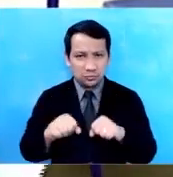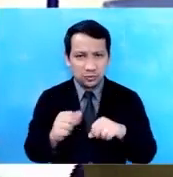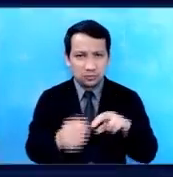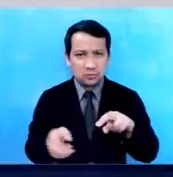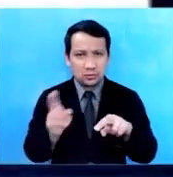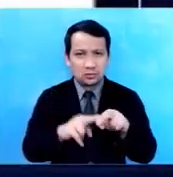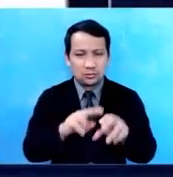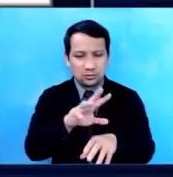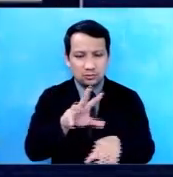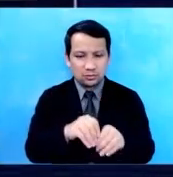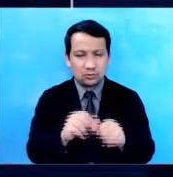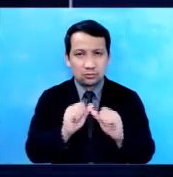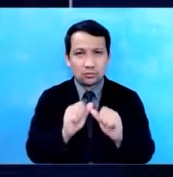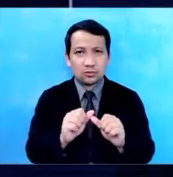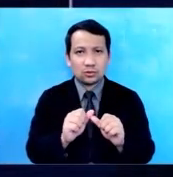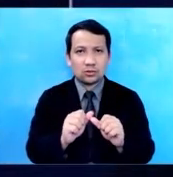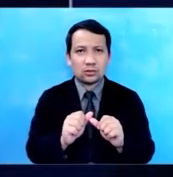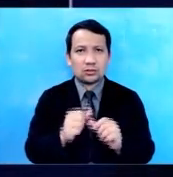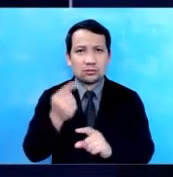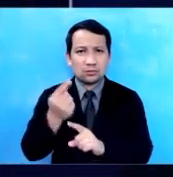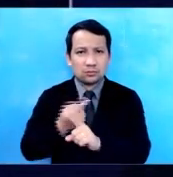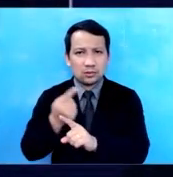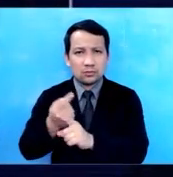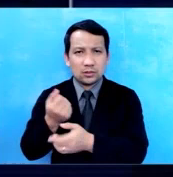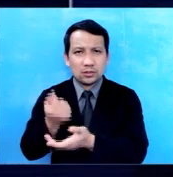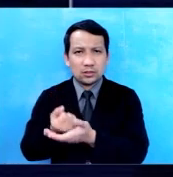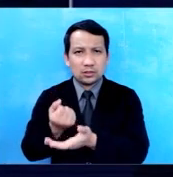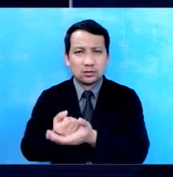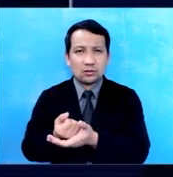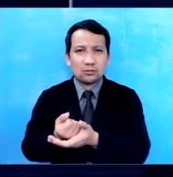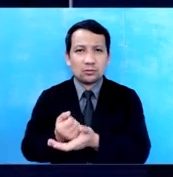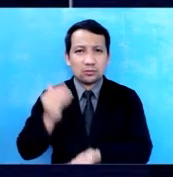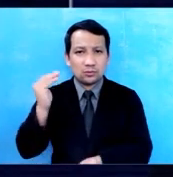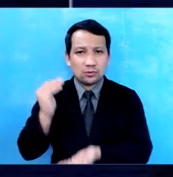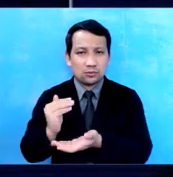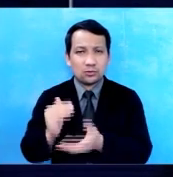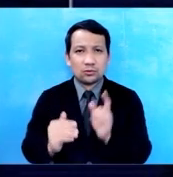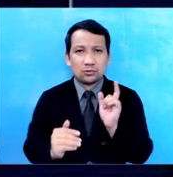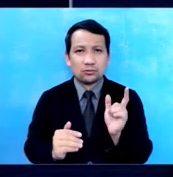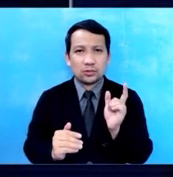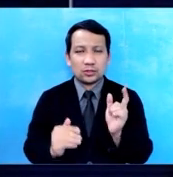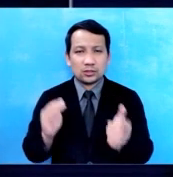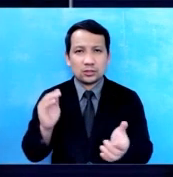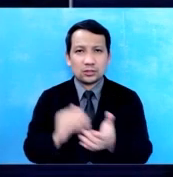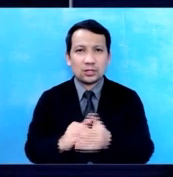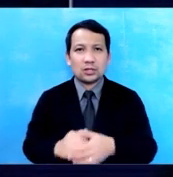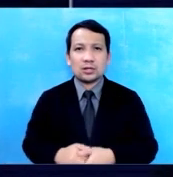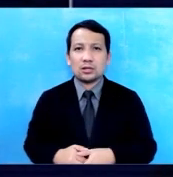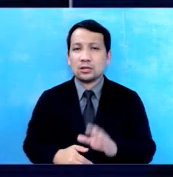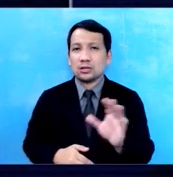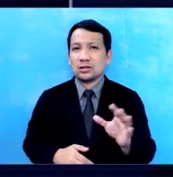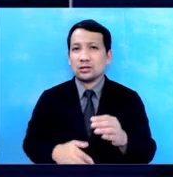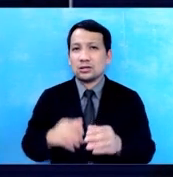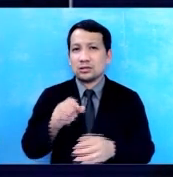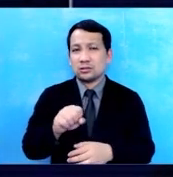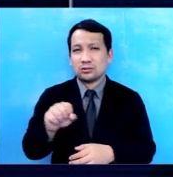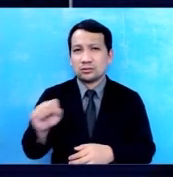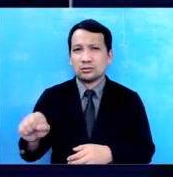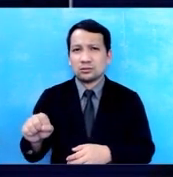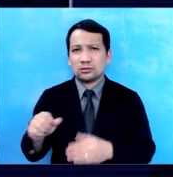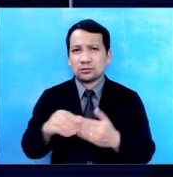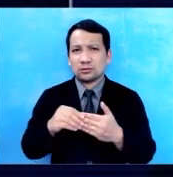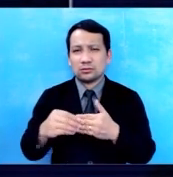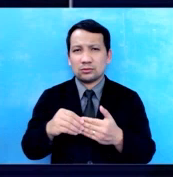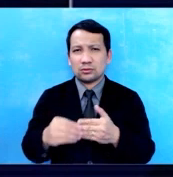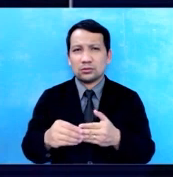programa ang mga may monthly salary credit na mas mababa sa 20,000 pesos. Hindi gaya ng SSS Flexi Fund